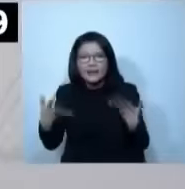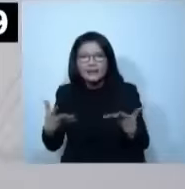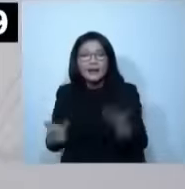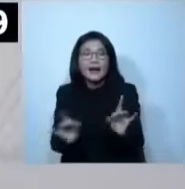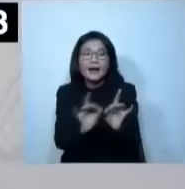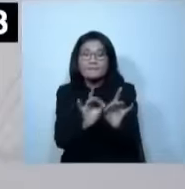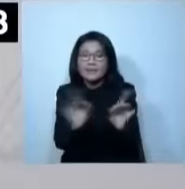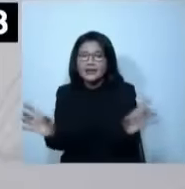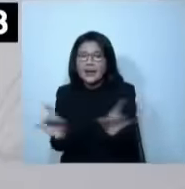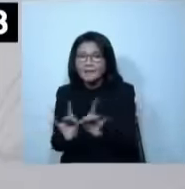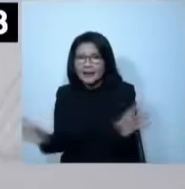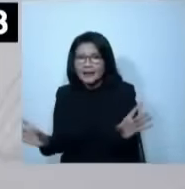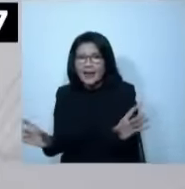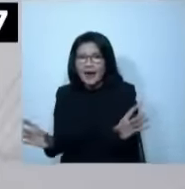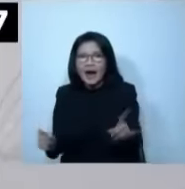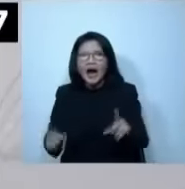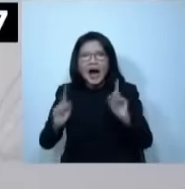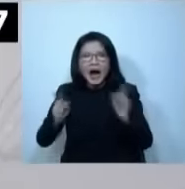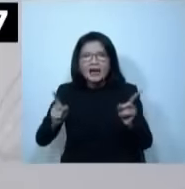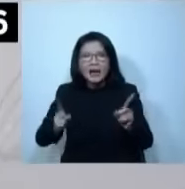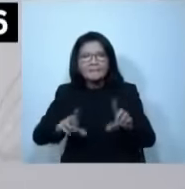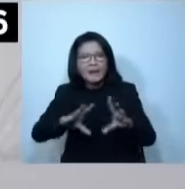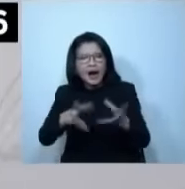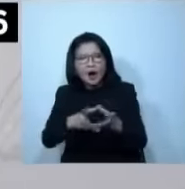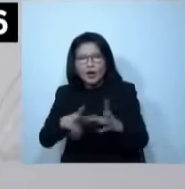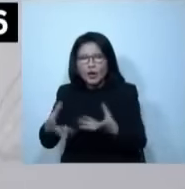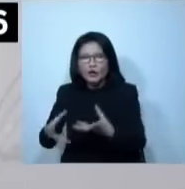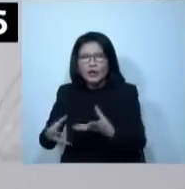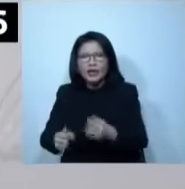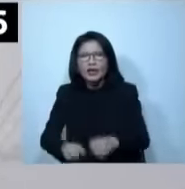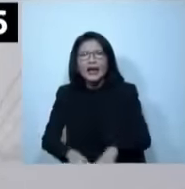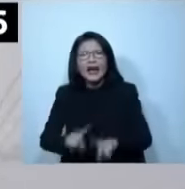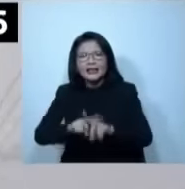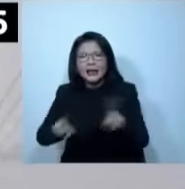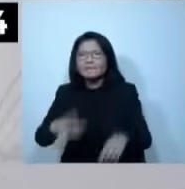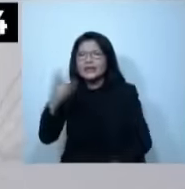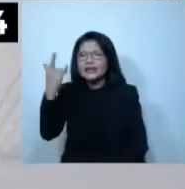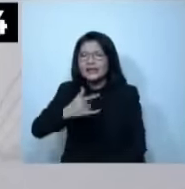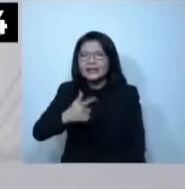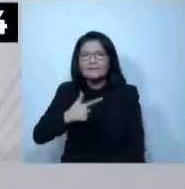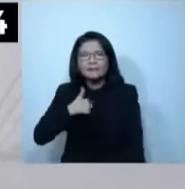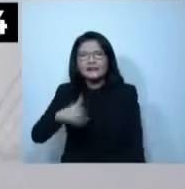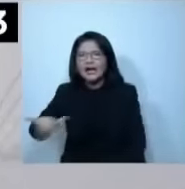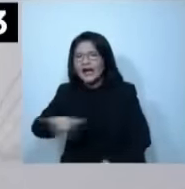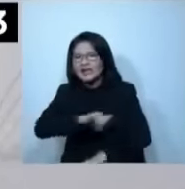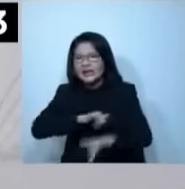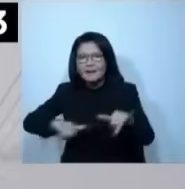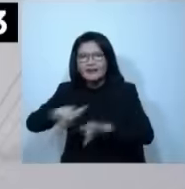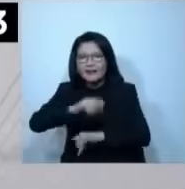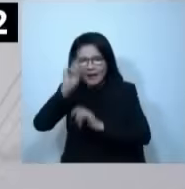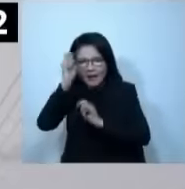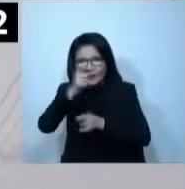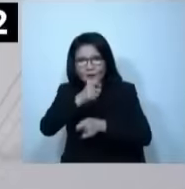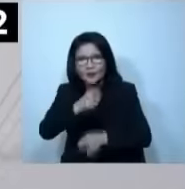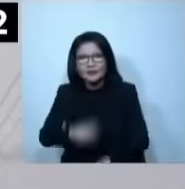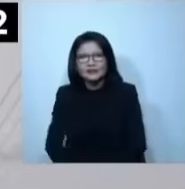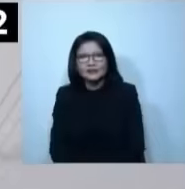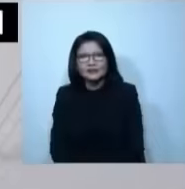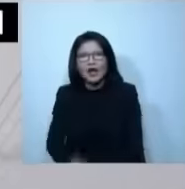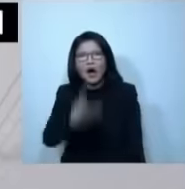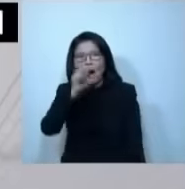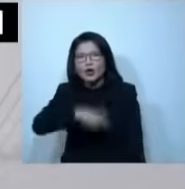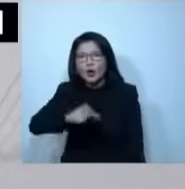berbeda dalam suku, agama, golongan, sehingga mereka akan bisa bareng-bareng memahami. FKUB,